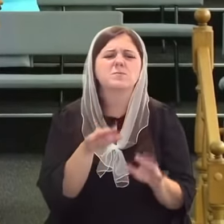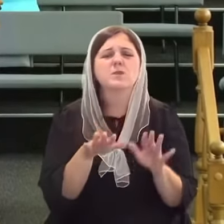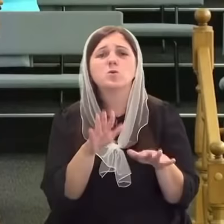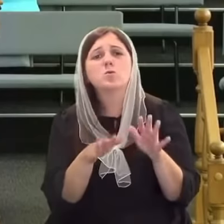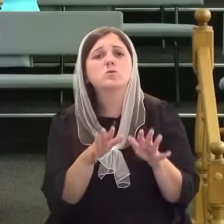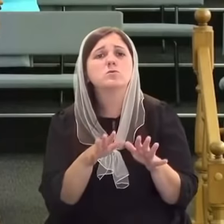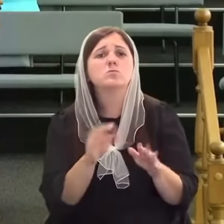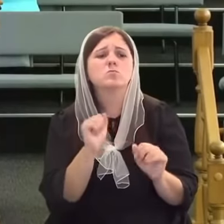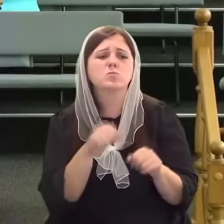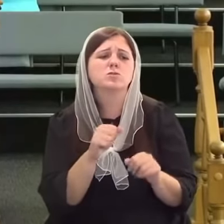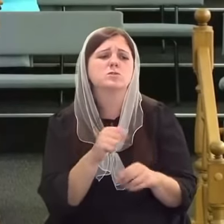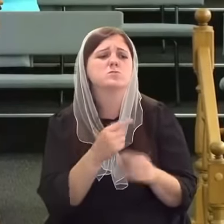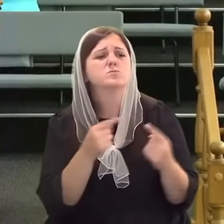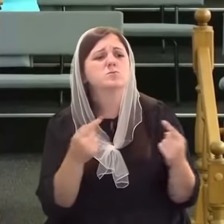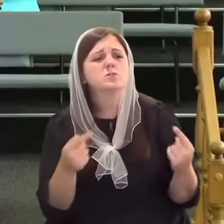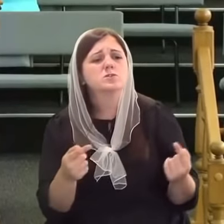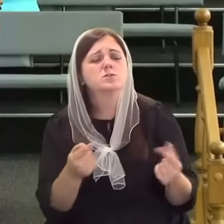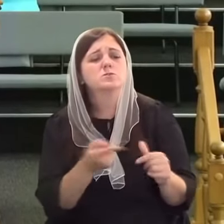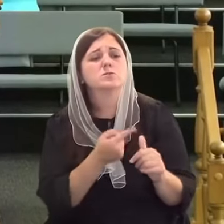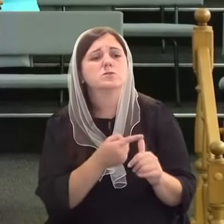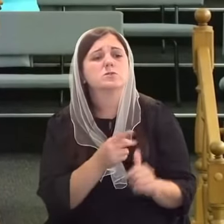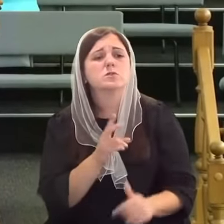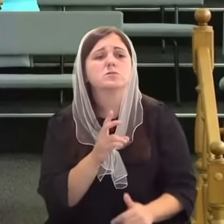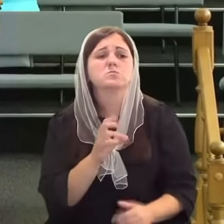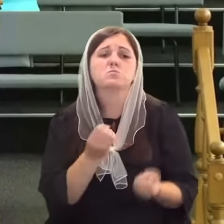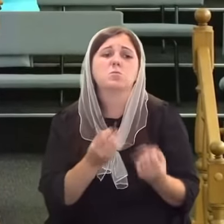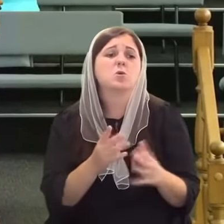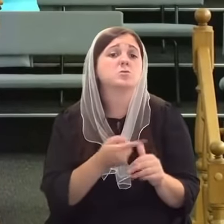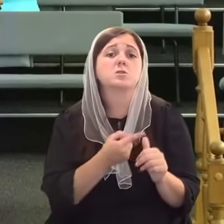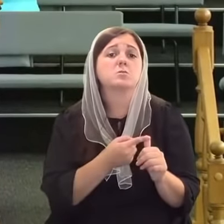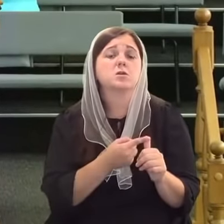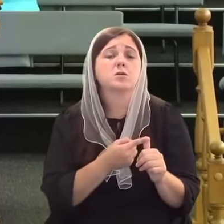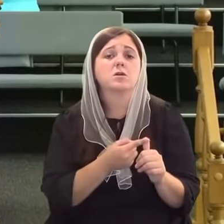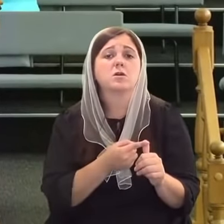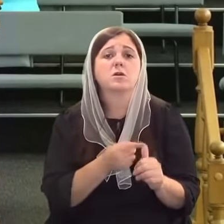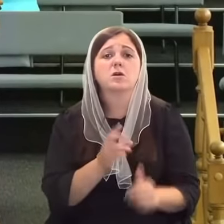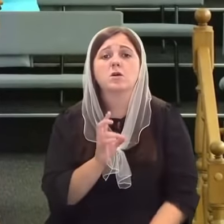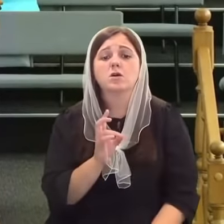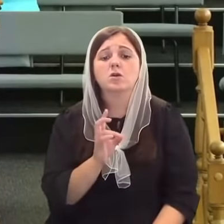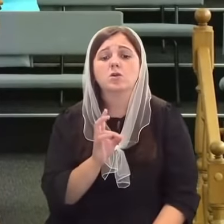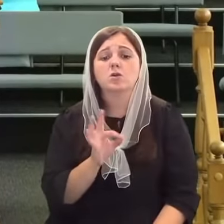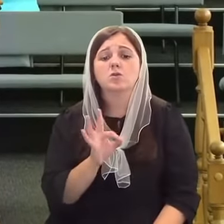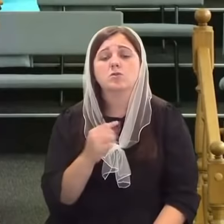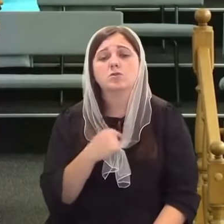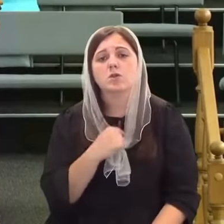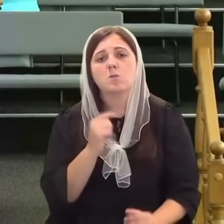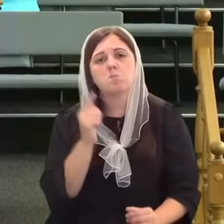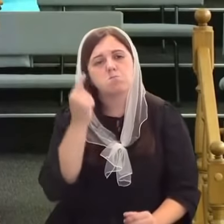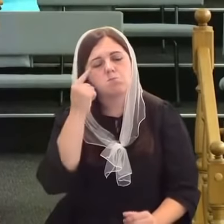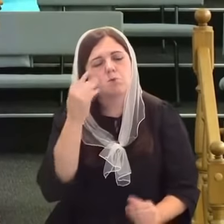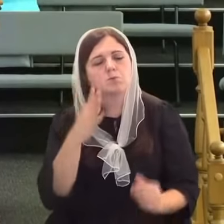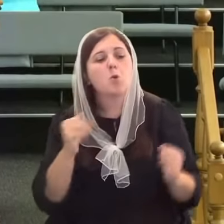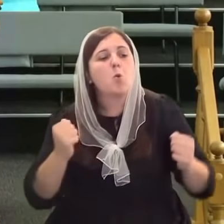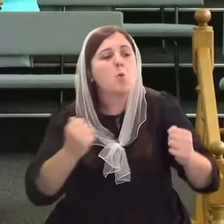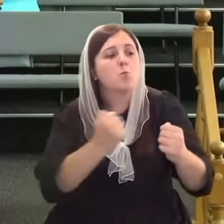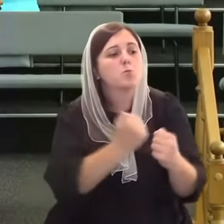или просто по имени называть меня. Но я помню, что еще раз ее обнял, сказал, мам,